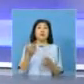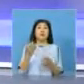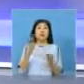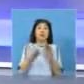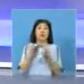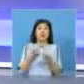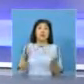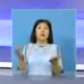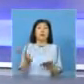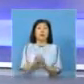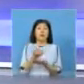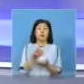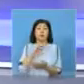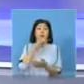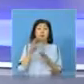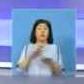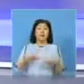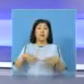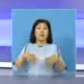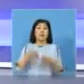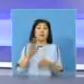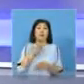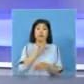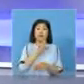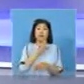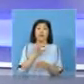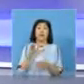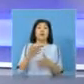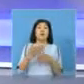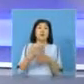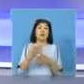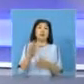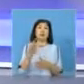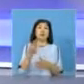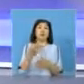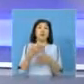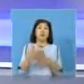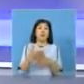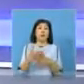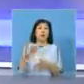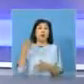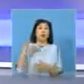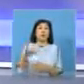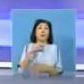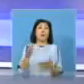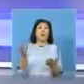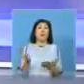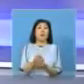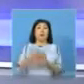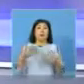актюбинские многодетные матери в рамках нового вида социальной помощи. К слову, только в Актюбинской области такую помощь получат